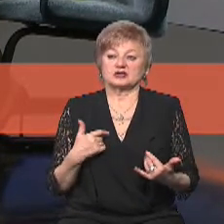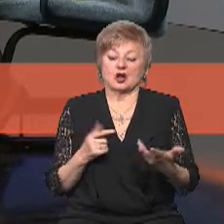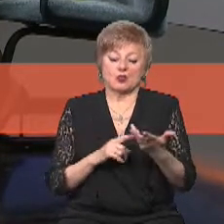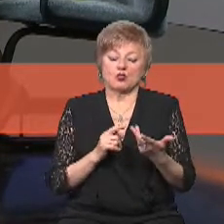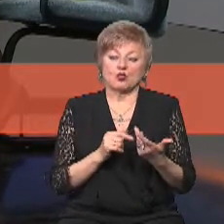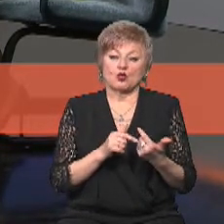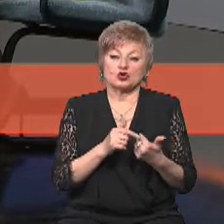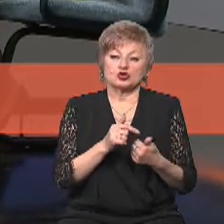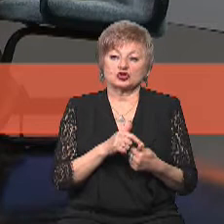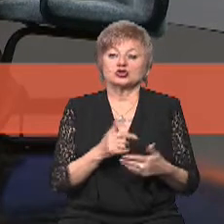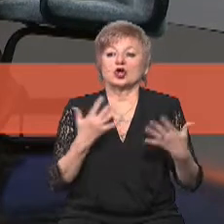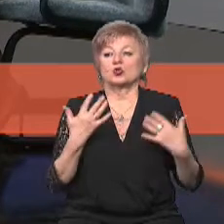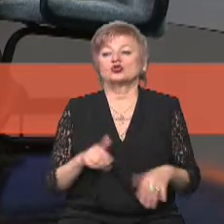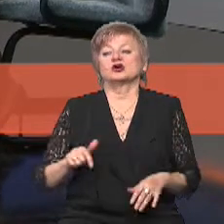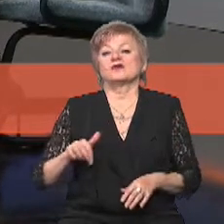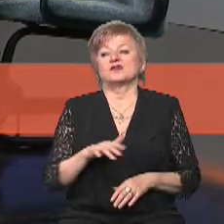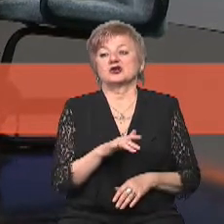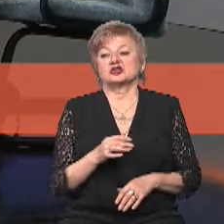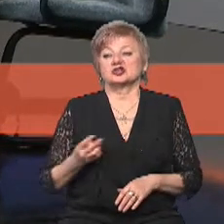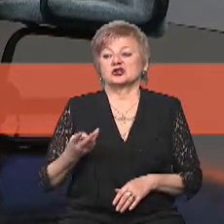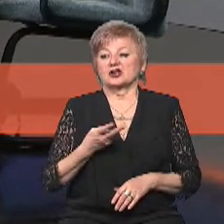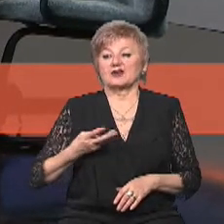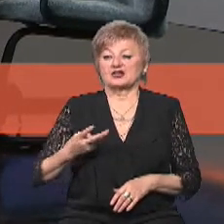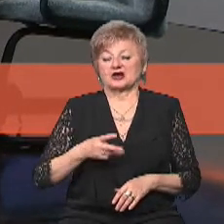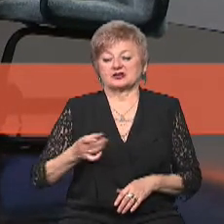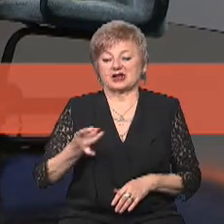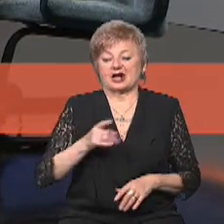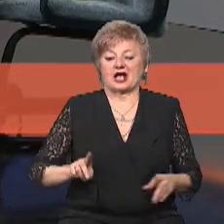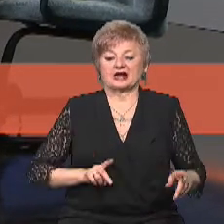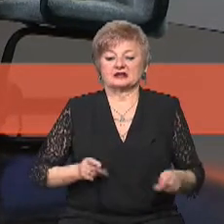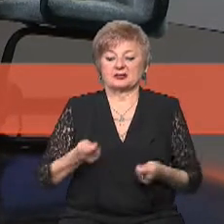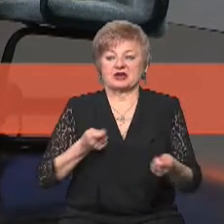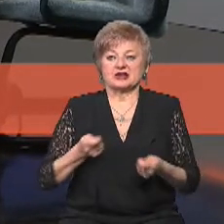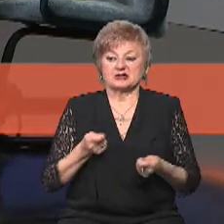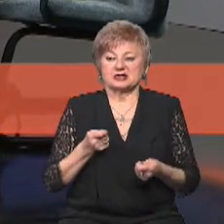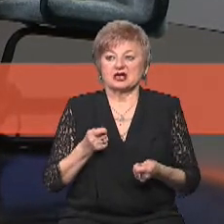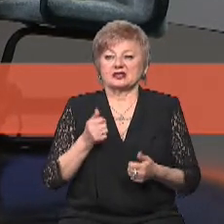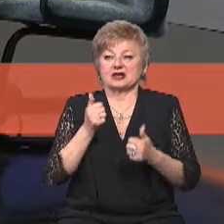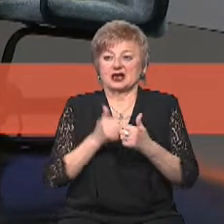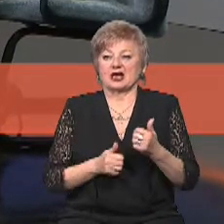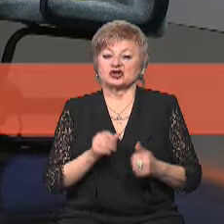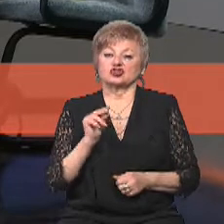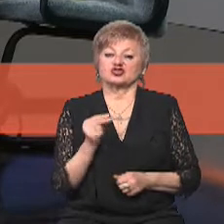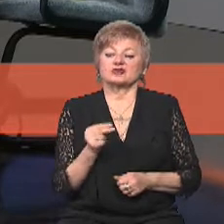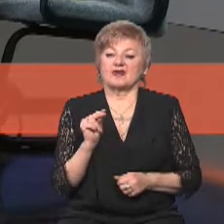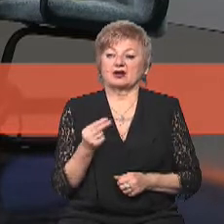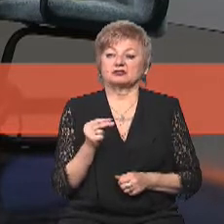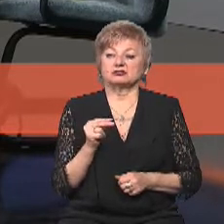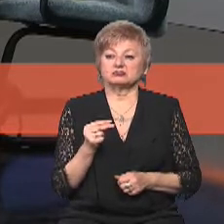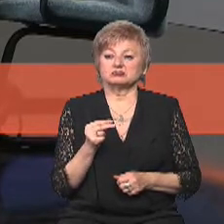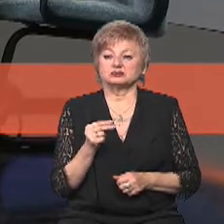посчитал уже, это уже мы вышли уже с районными администрациями, месяц где-то сейчас выходим, каждый там четверг